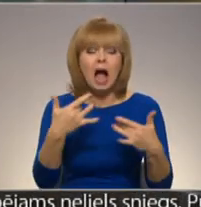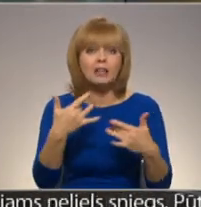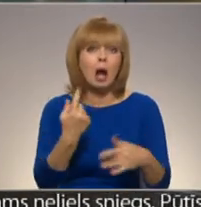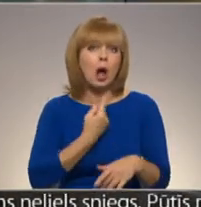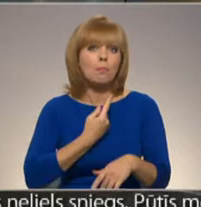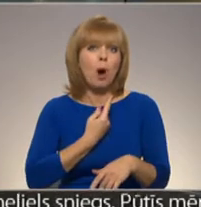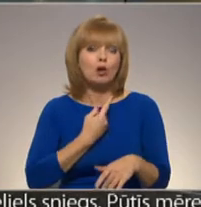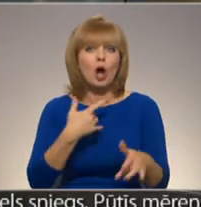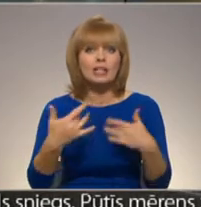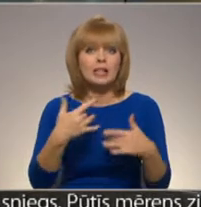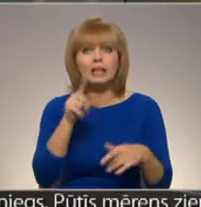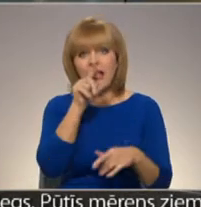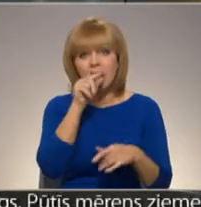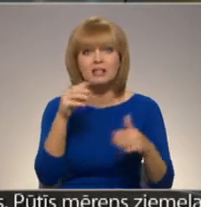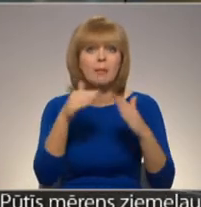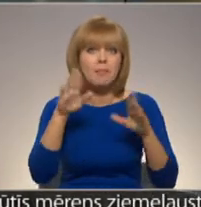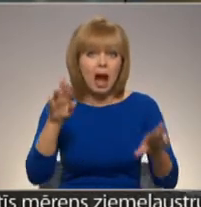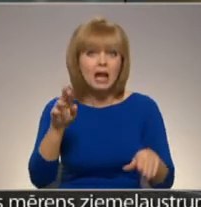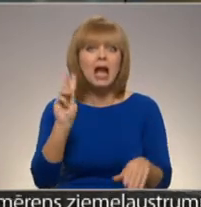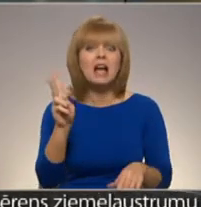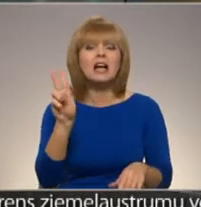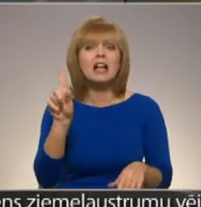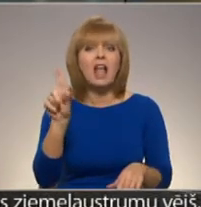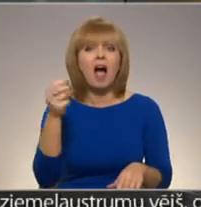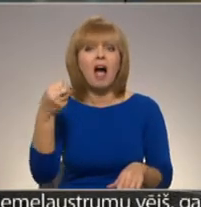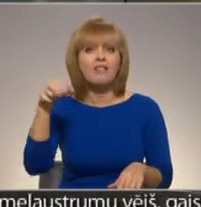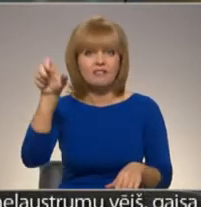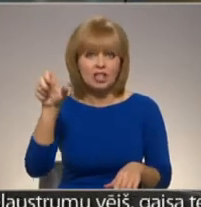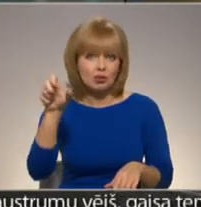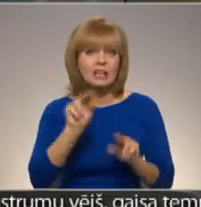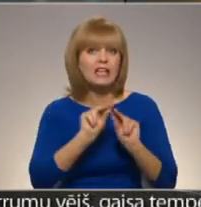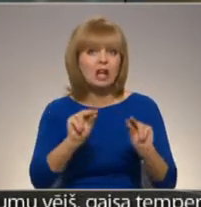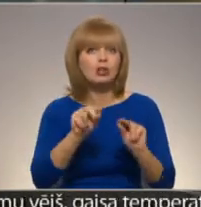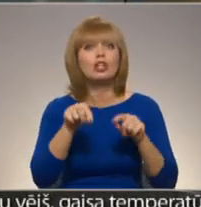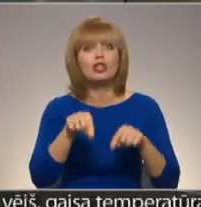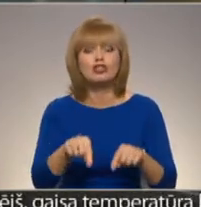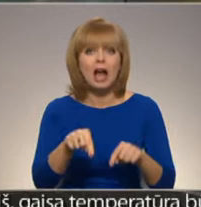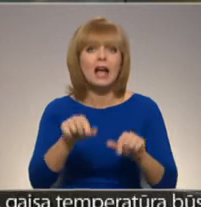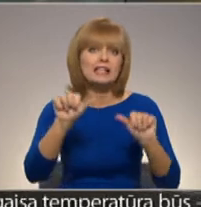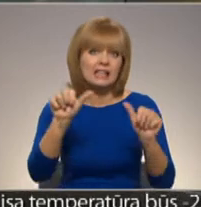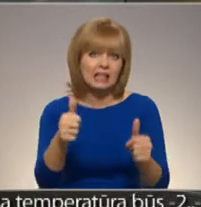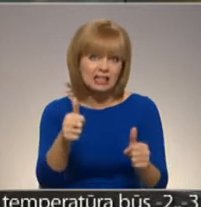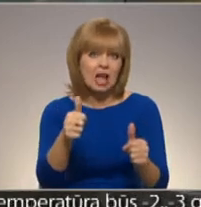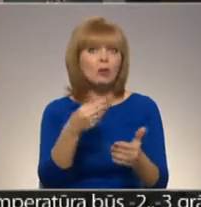Sandru Kļaviņu iestudēta tieši šajā stilistikā. Lai to novērtētu, uz teātra devās Andrejs Volmārs.